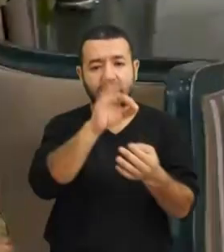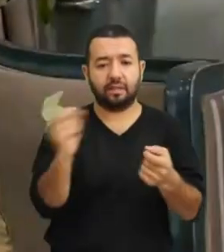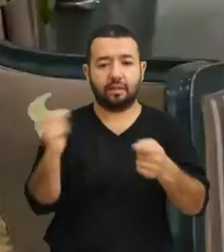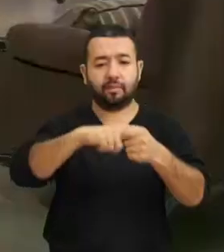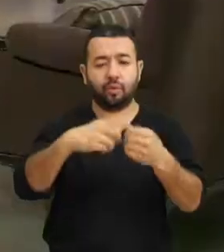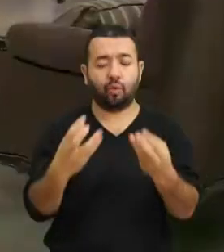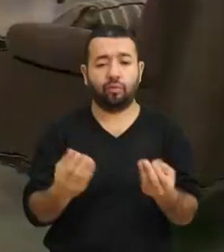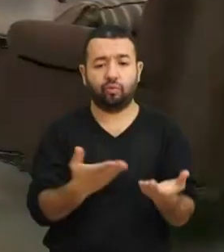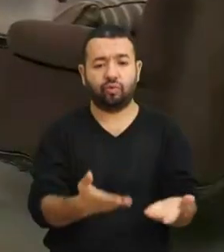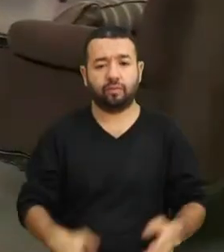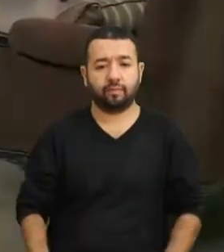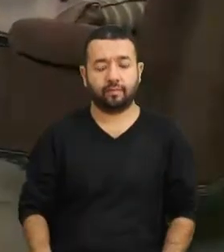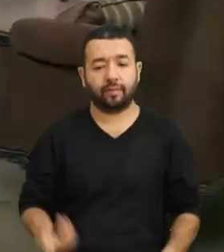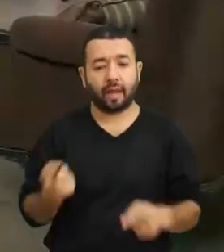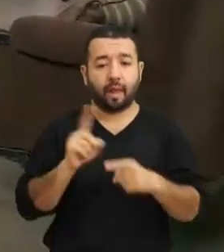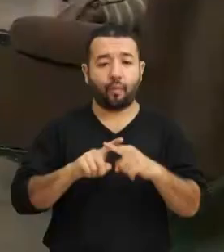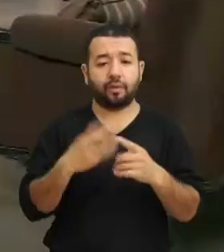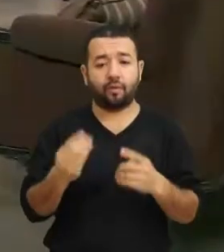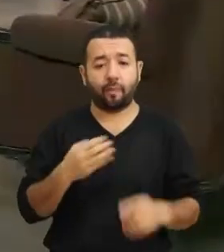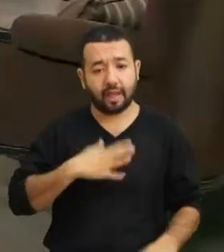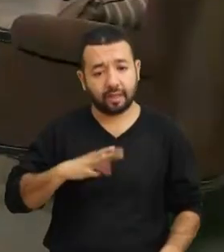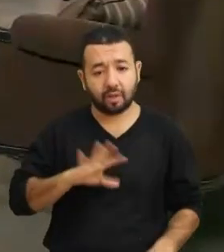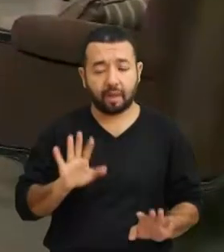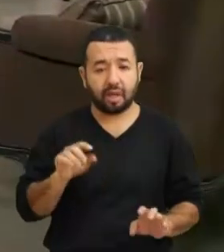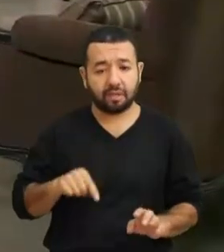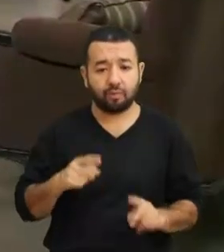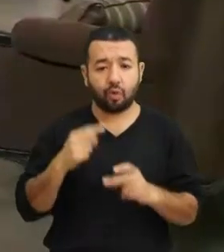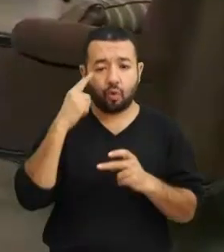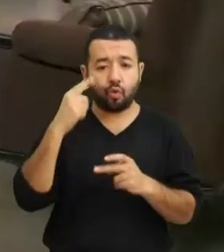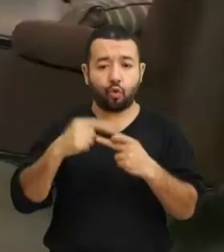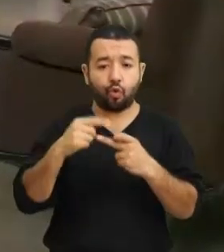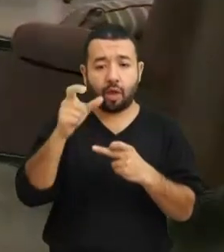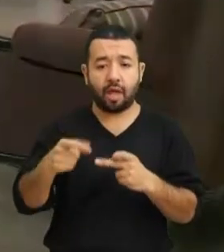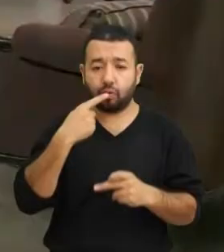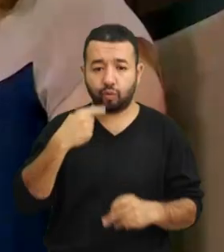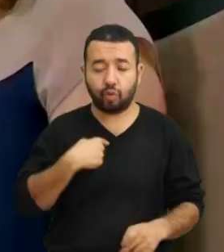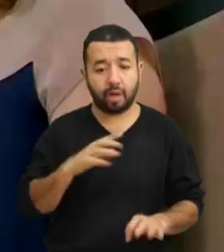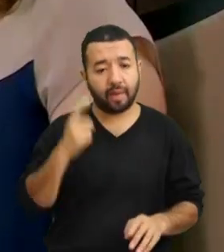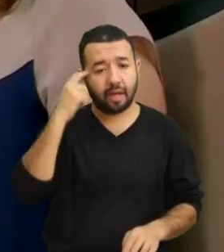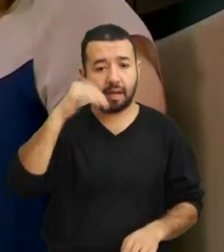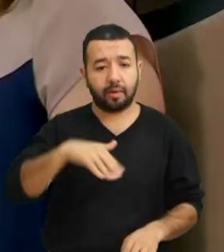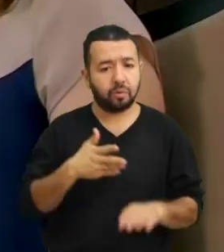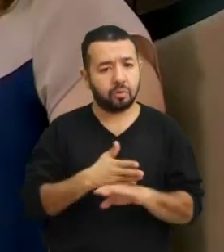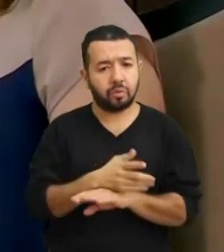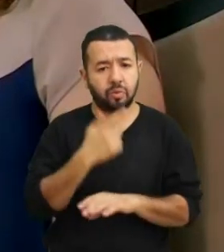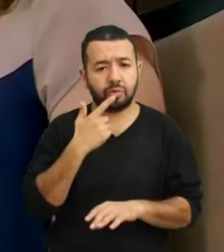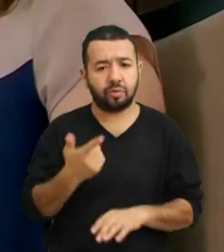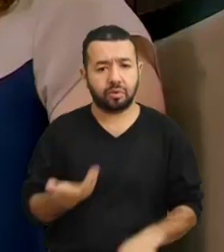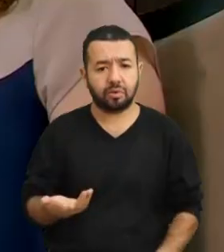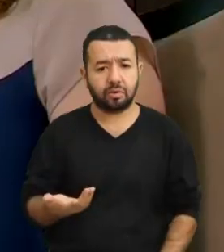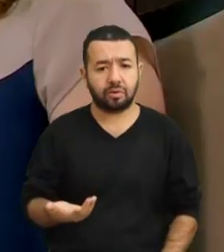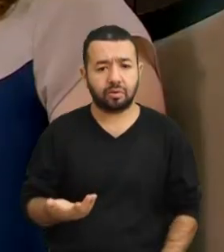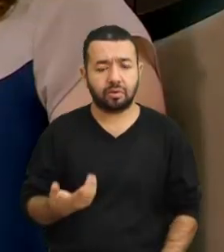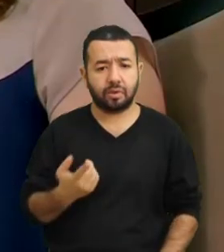Biricik'e geçti. Yani pozitif olmaya çalıştım ama şimdi rüyam söyleyince birden aklıma geldi. Doğru söylüyorsun yani. Ha bu